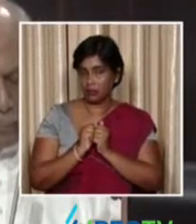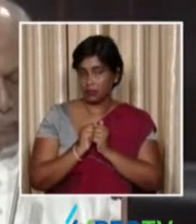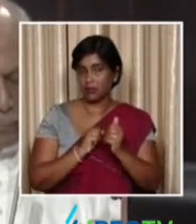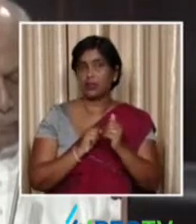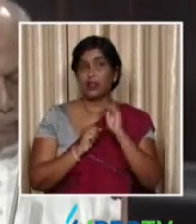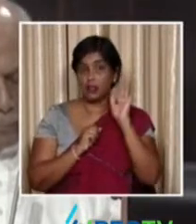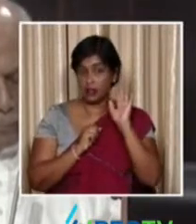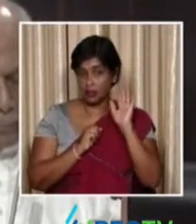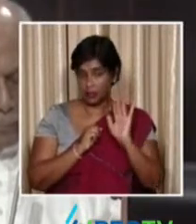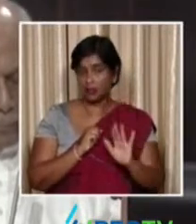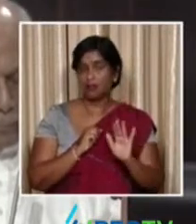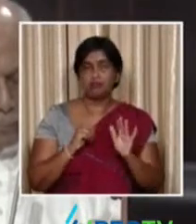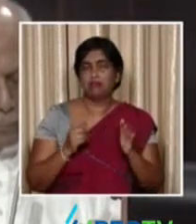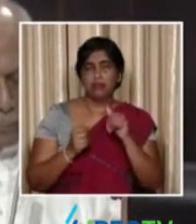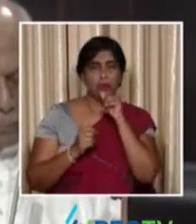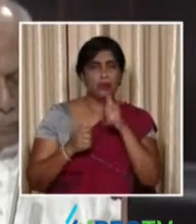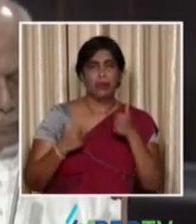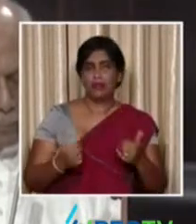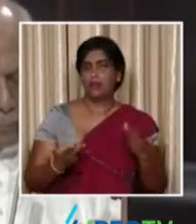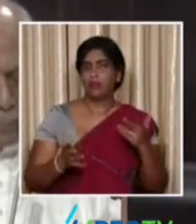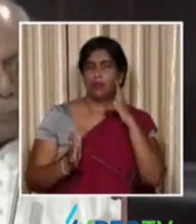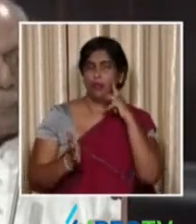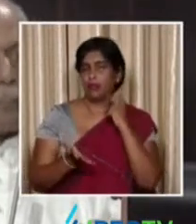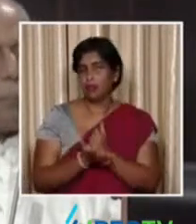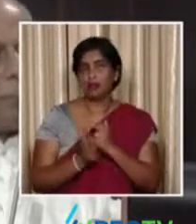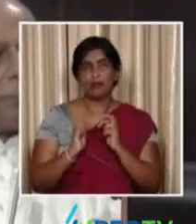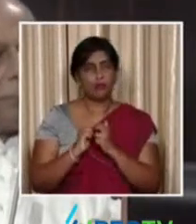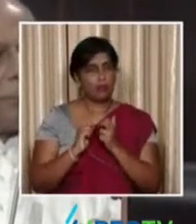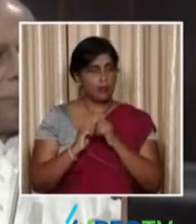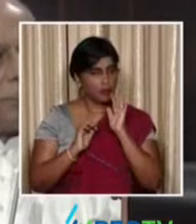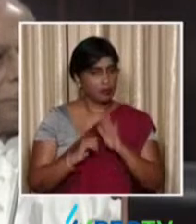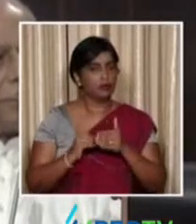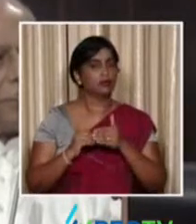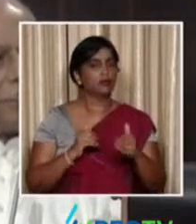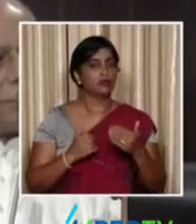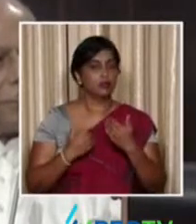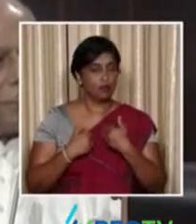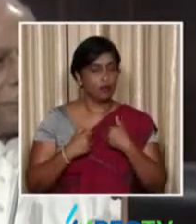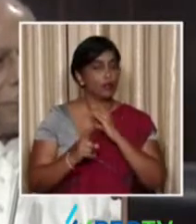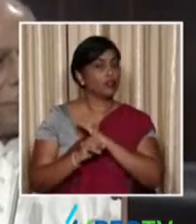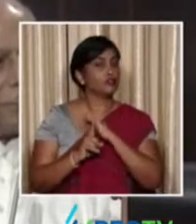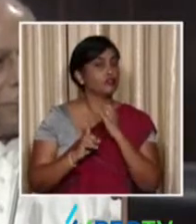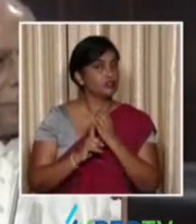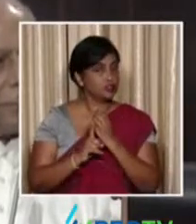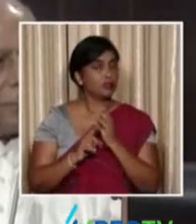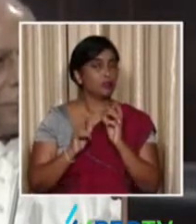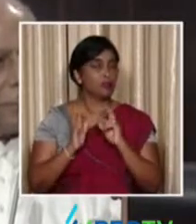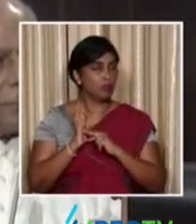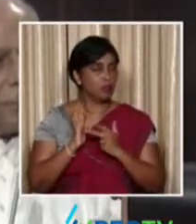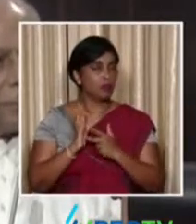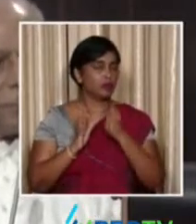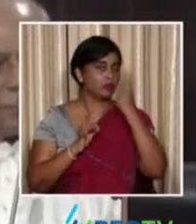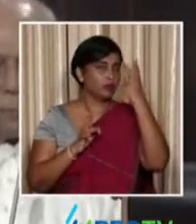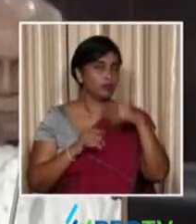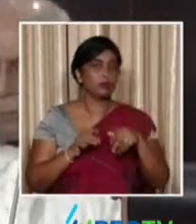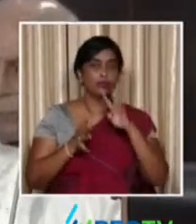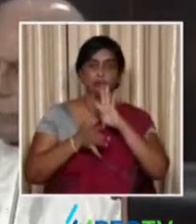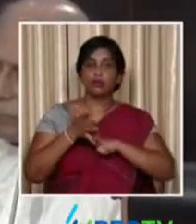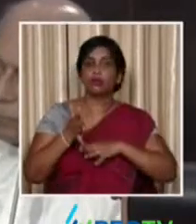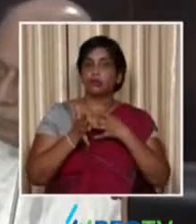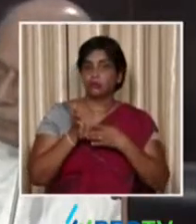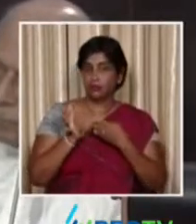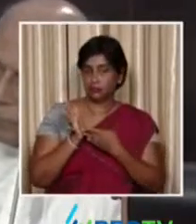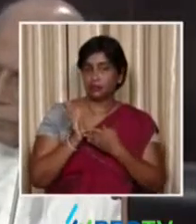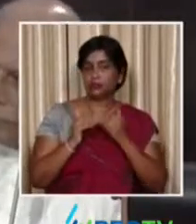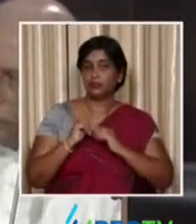ඇත්තේ නැති තරම් විවිධ දුෂ්කර සහ අභියෝග මධ්‍ය වූවද අප සංස්කෘතික ව්‍යාකෘති ගණනාවක් මේ